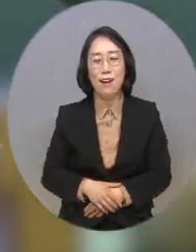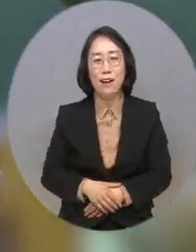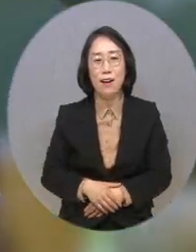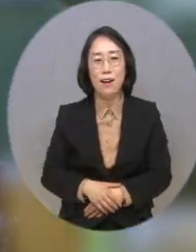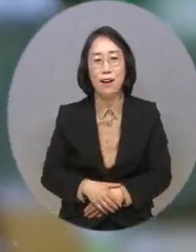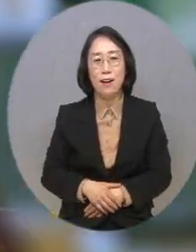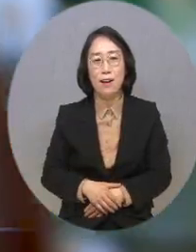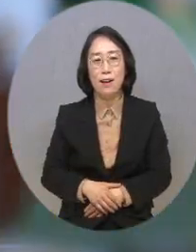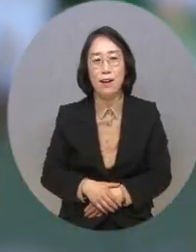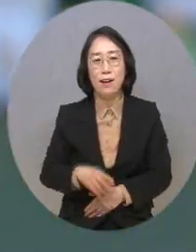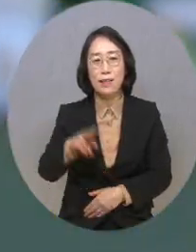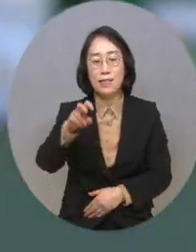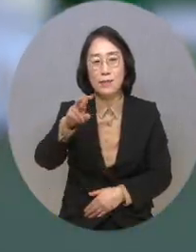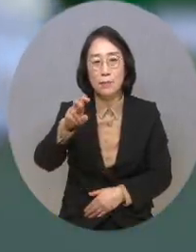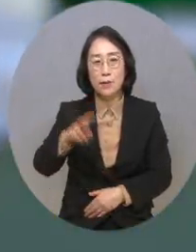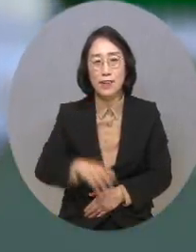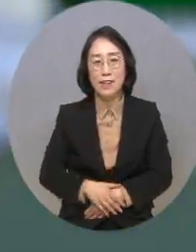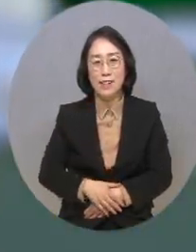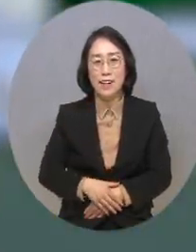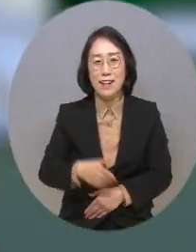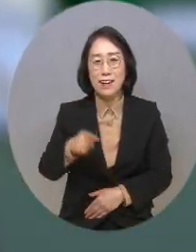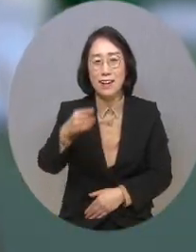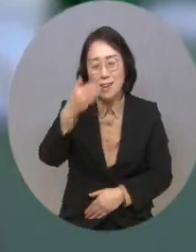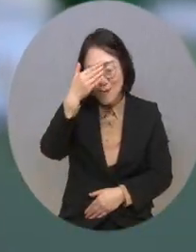보성광 22초 지났습니다.